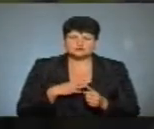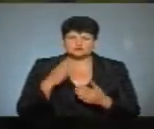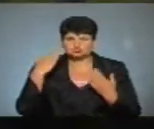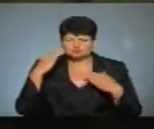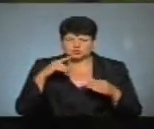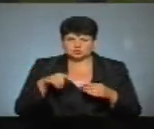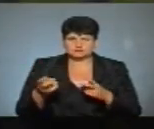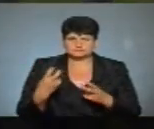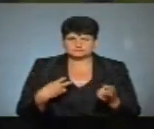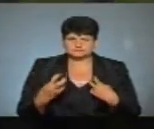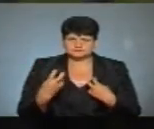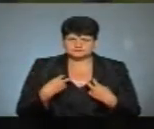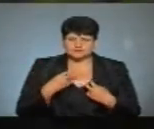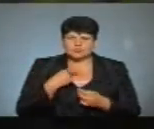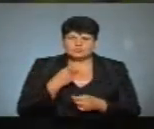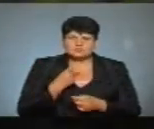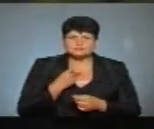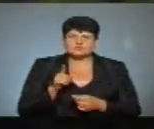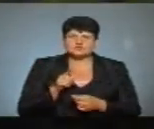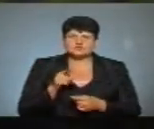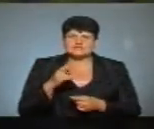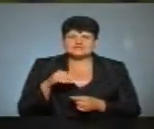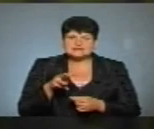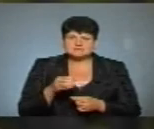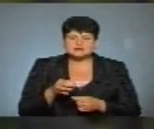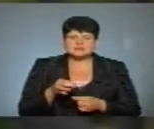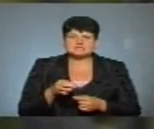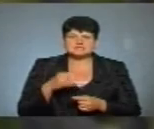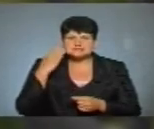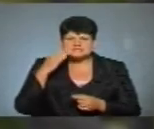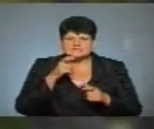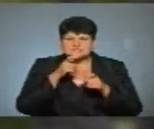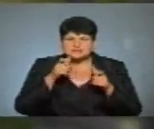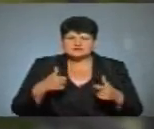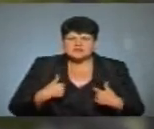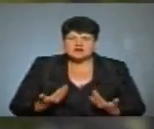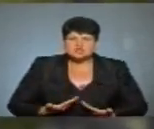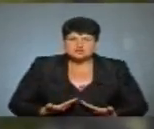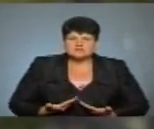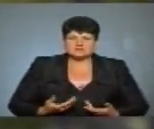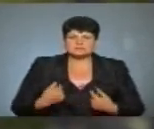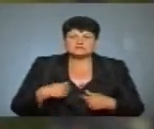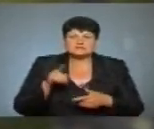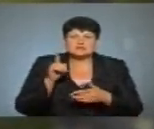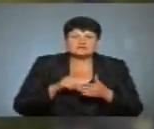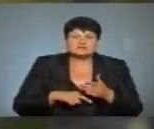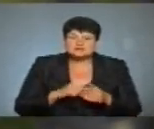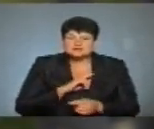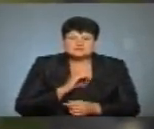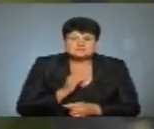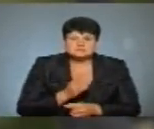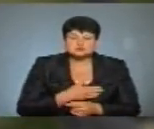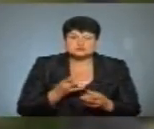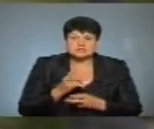люди і казали, що Діма снився і кричав «Я живий». І ми так вірили, що